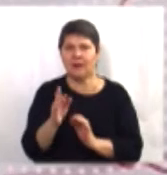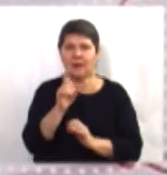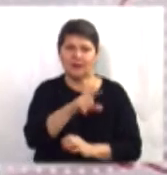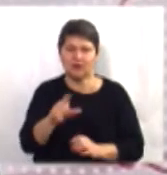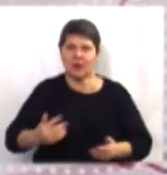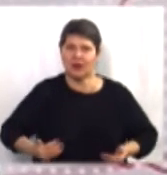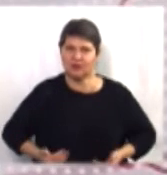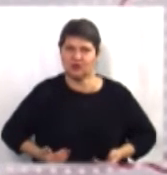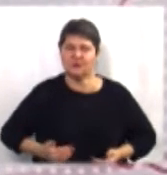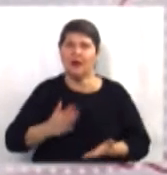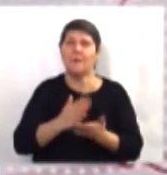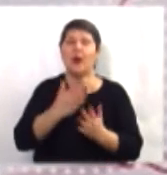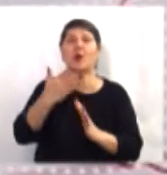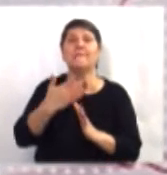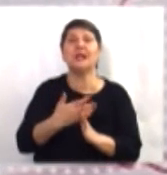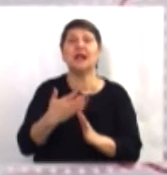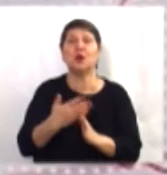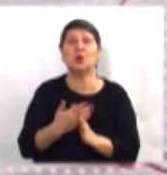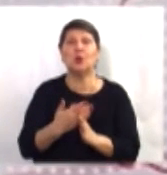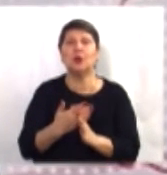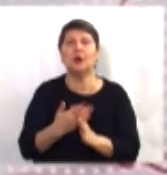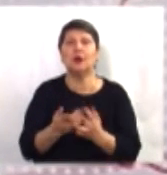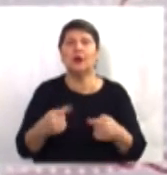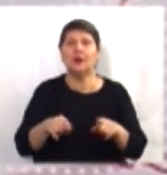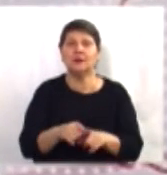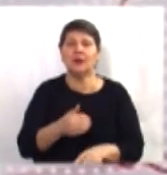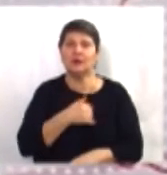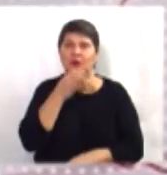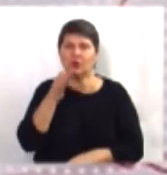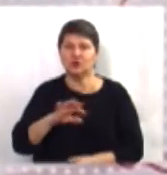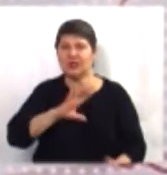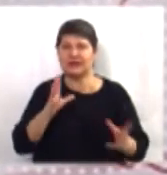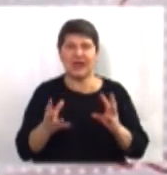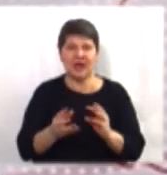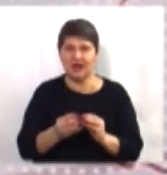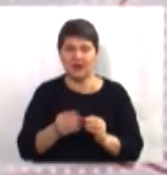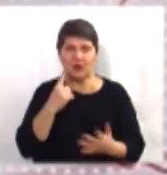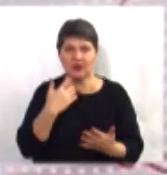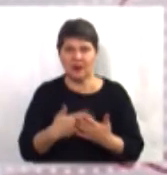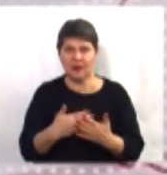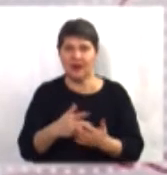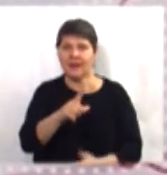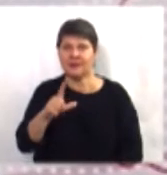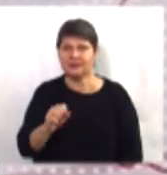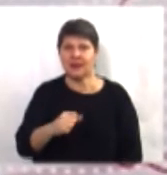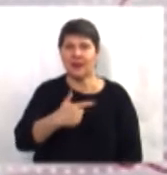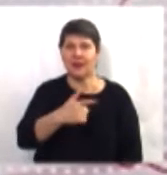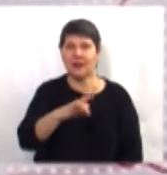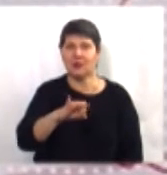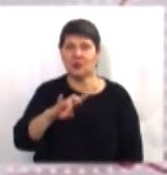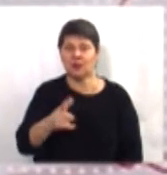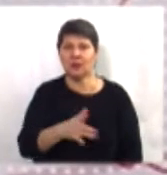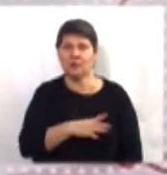Вінниці, мають саме пільгу. Також хочу сказати загальну статистику, що, наприклад, за грудень місяць було